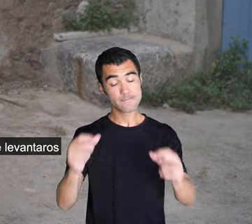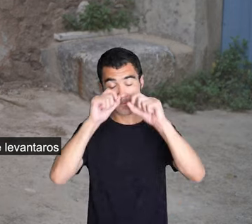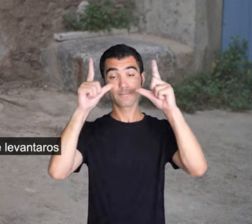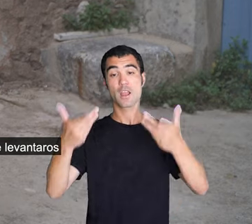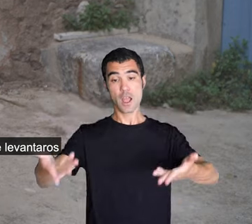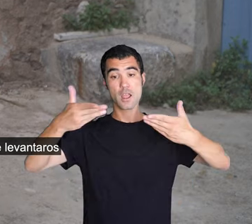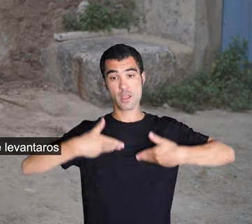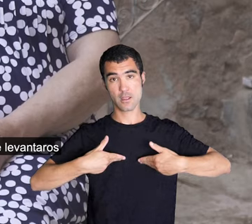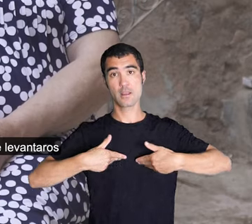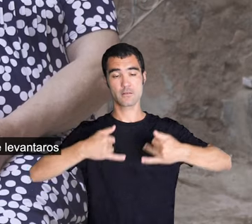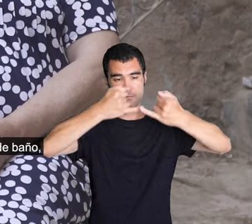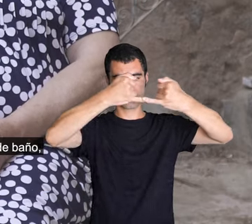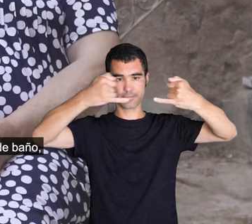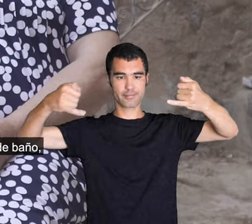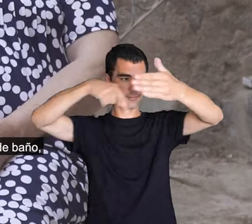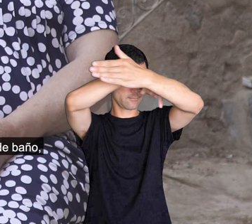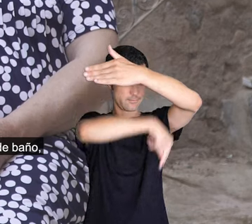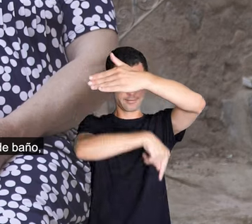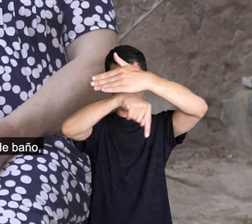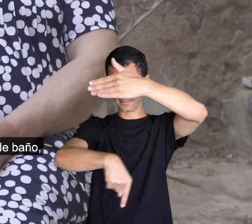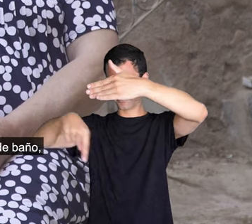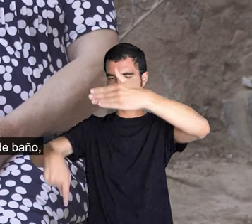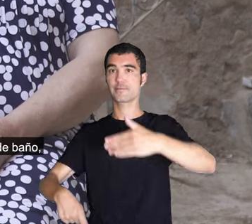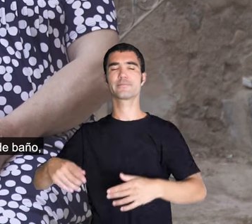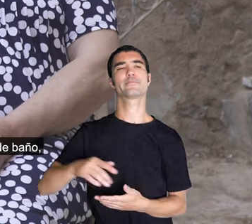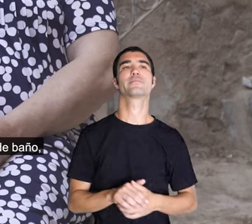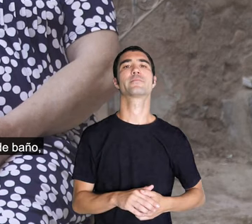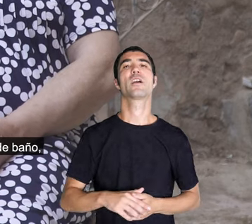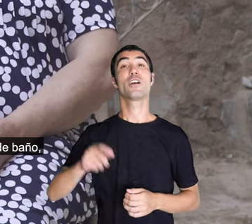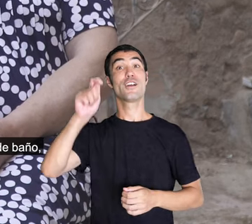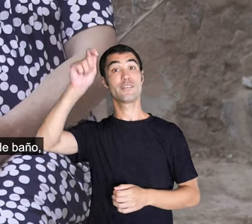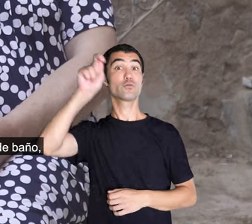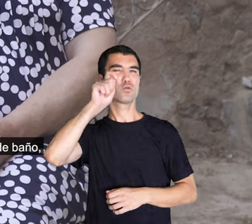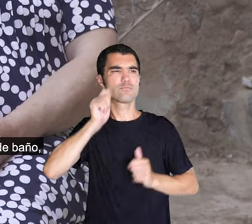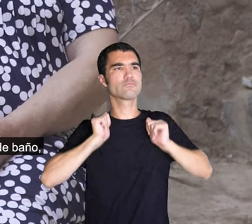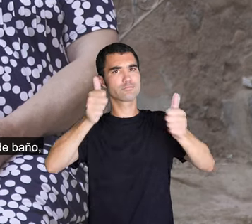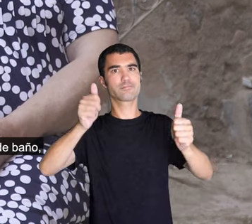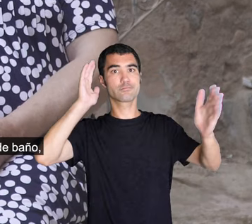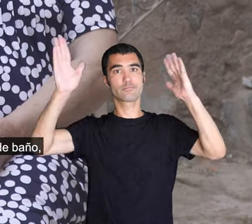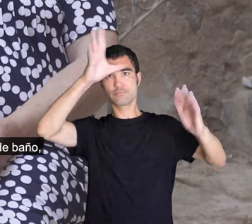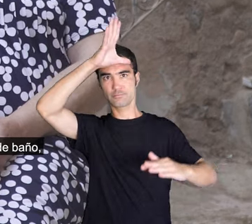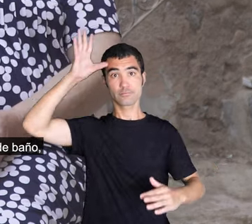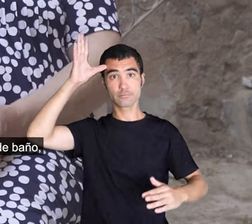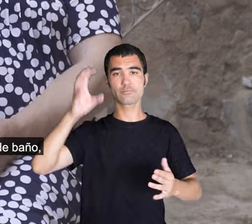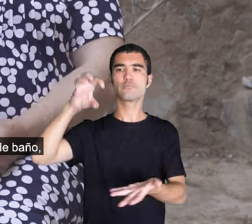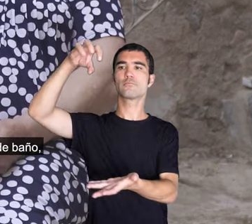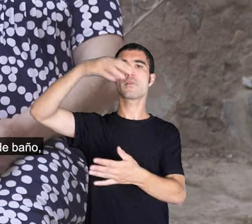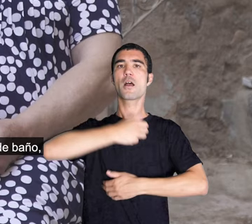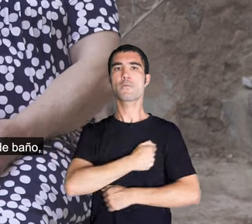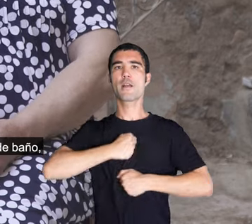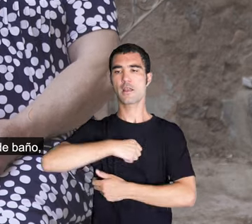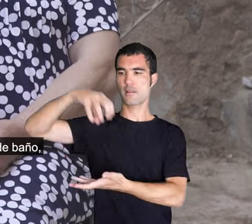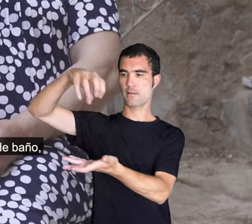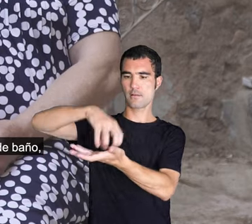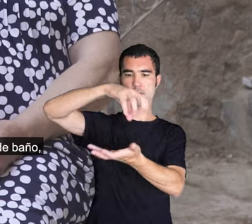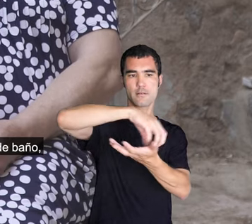per escar els palangres. Els estius, quan va començar a venir turisme, van posar unes casetes davant, just